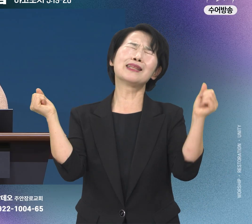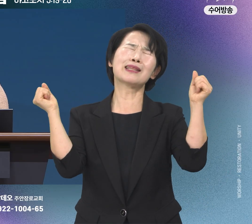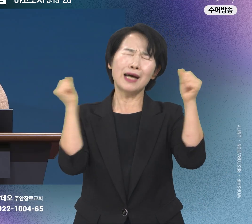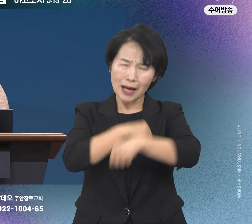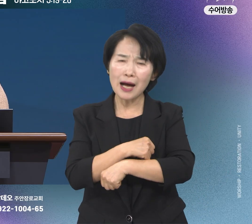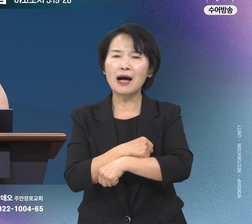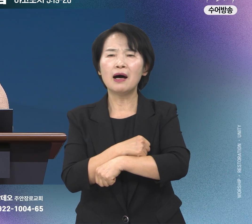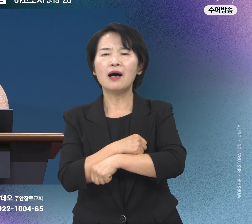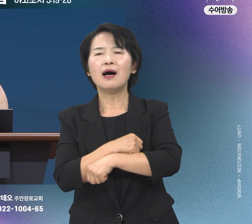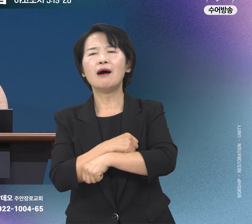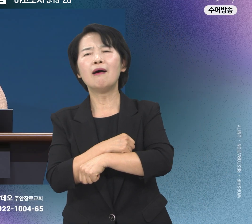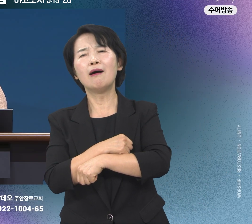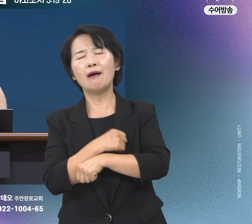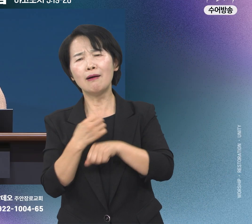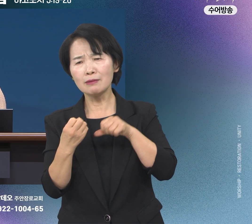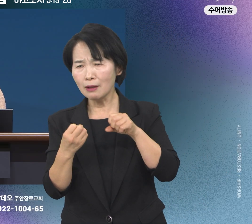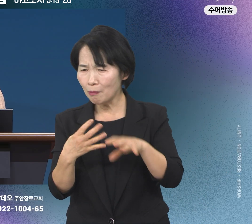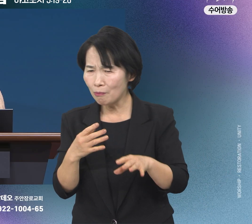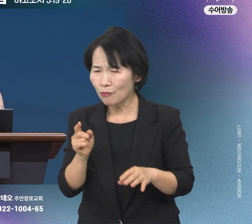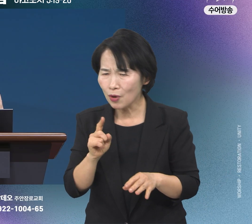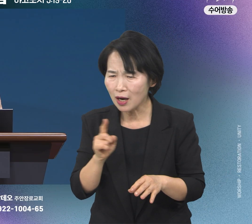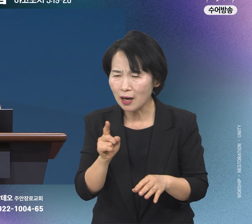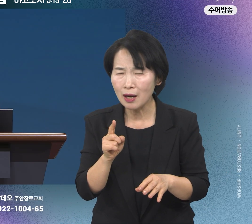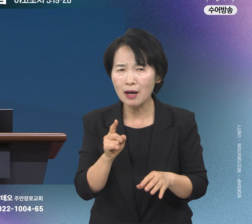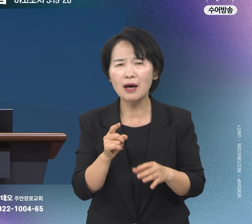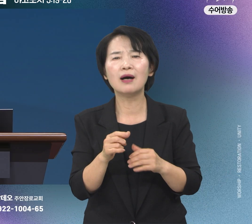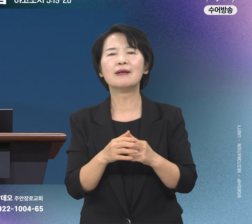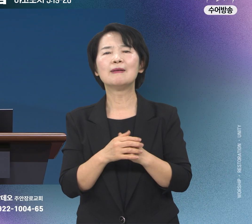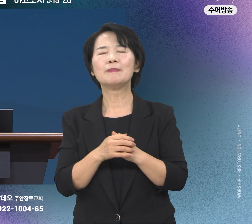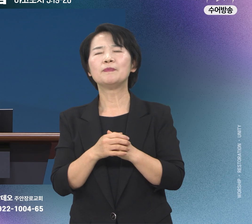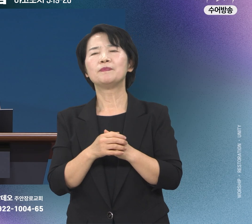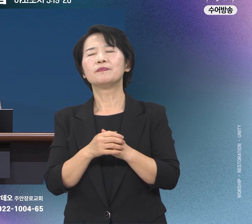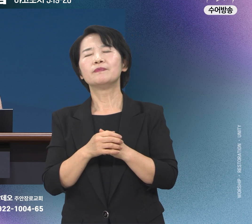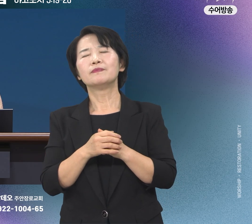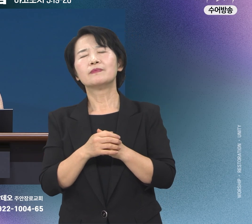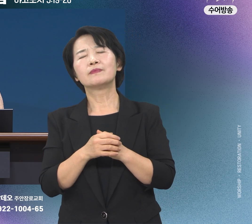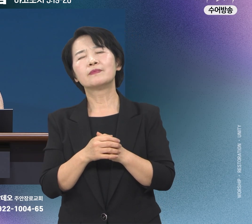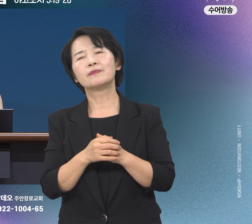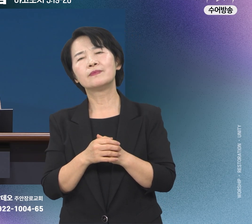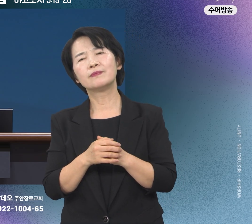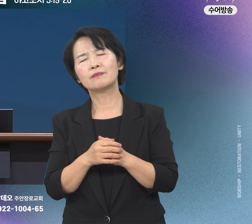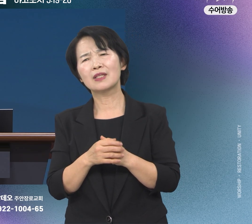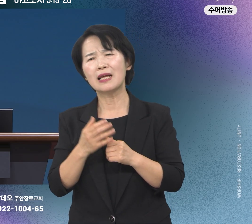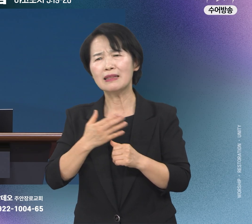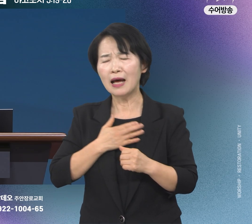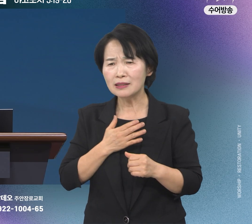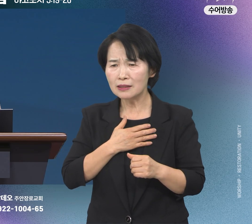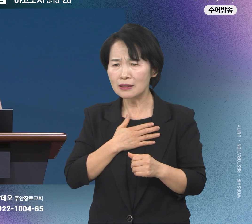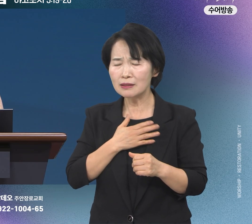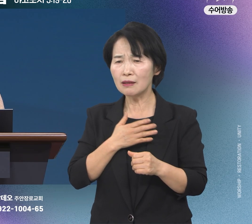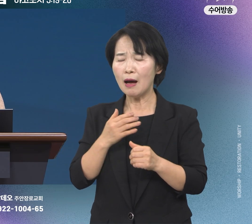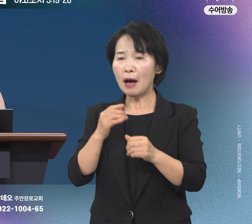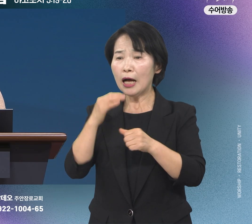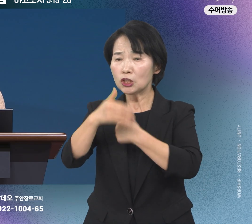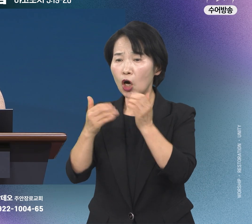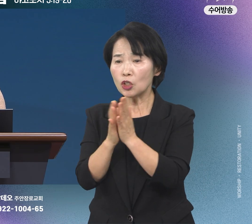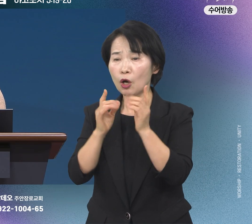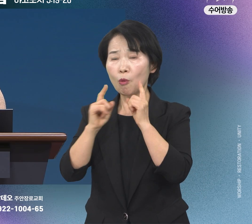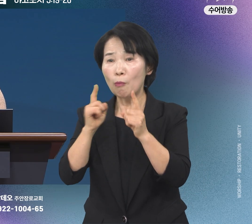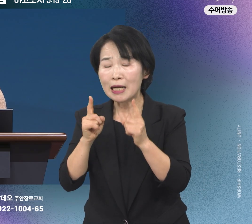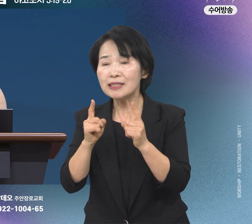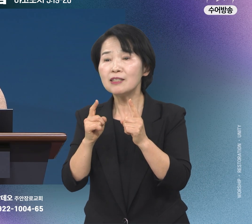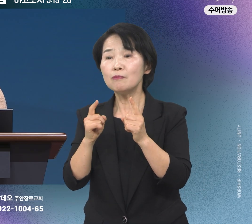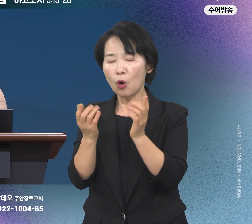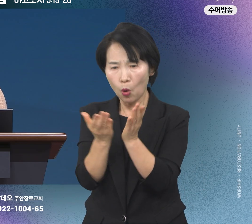저는 신천지 말씀을 몇 장 몇 절을 보고 확인하고 제 발로 들어갔기 때문에, 그리고 신천지인이 되는